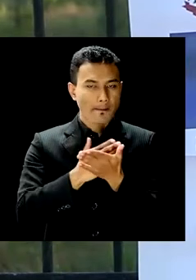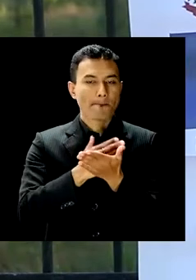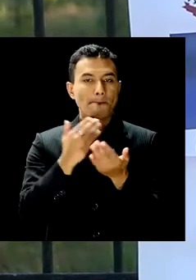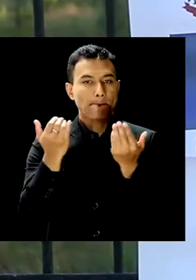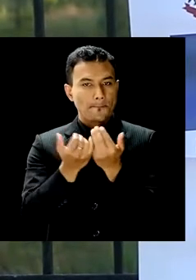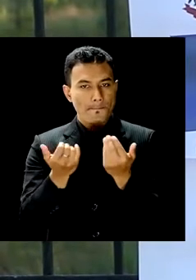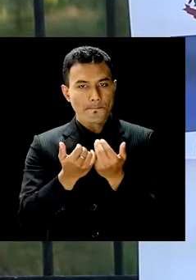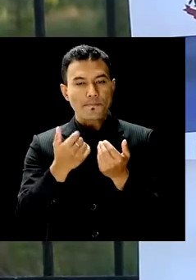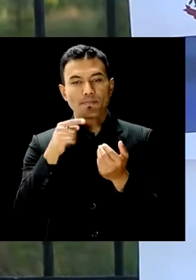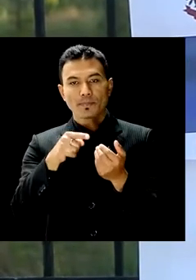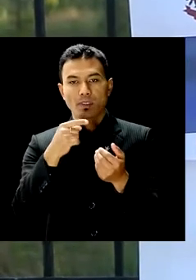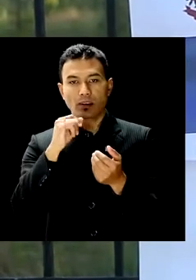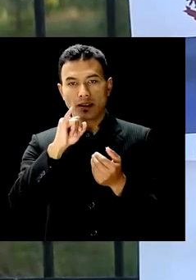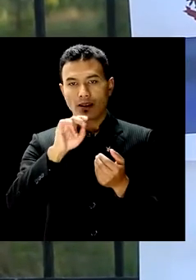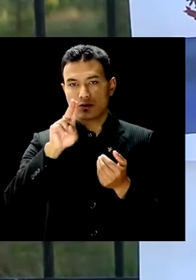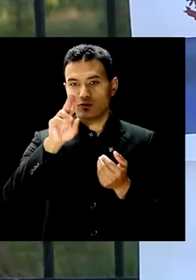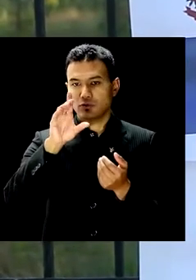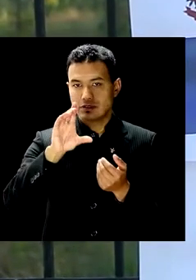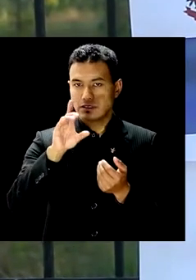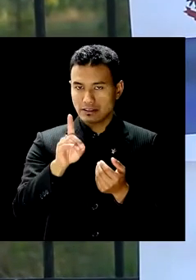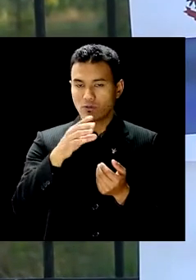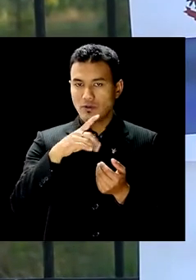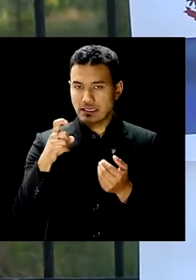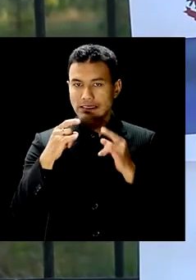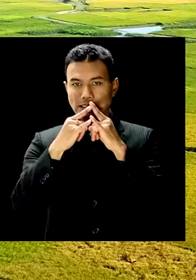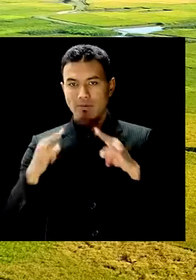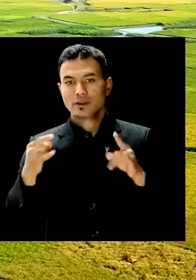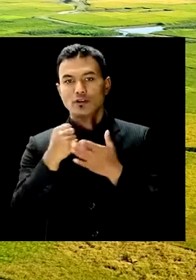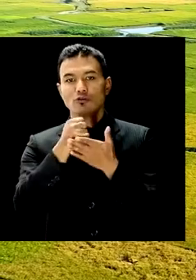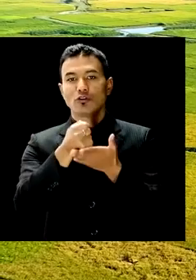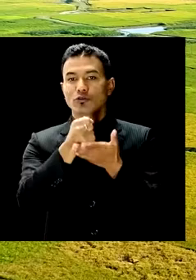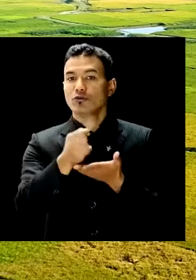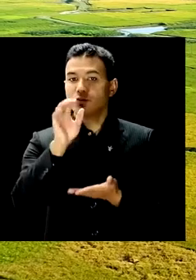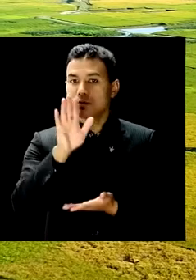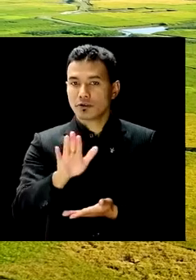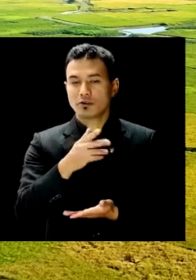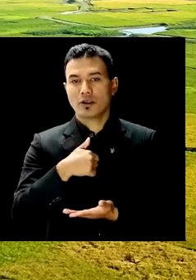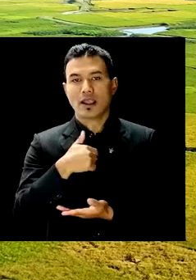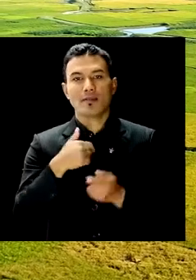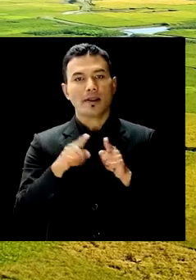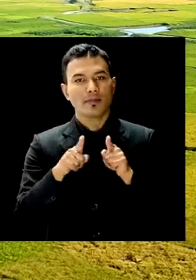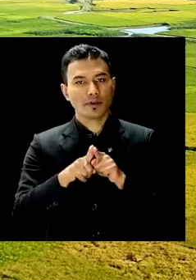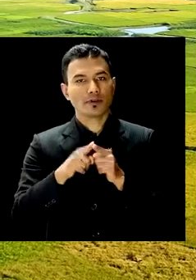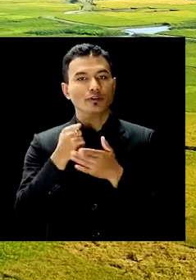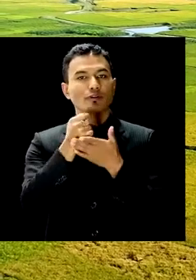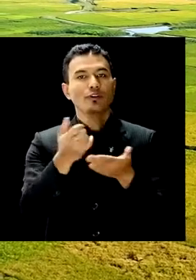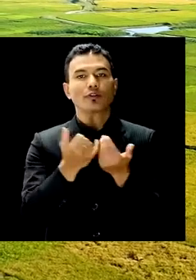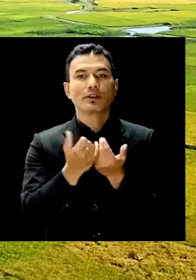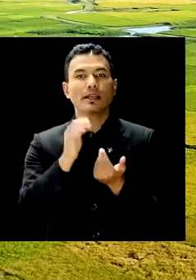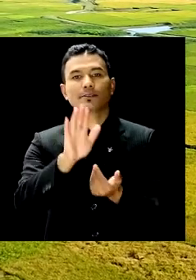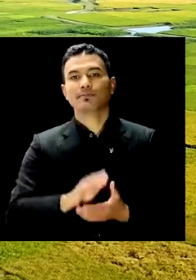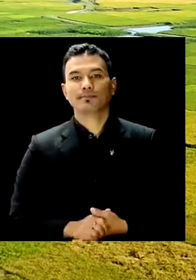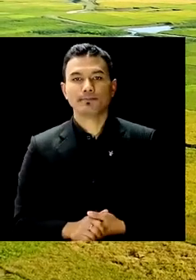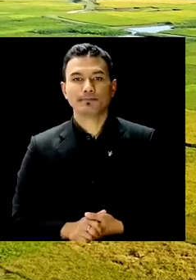राखेर इम्प्लान्ट र आइडीको लागि चाहिँ शिविर राखेर सहयोग गरिराख्नु भएको छ र हामीले पनि उहाँहरूलाई चाहिँ सहयोग गरिराखेको छौँ